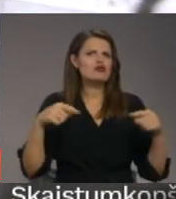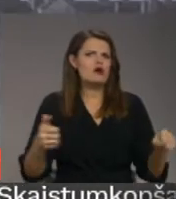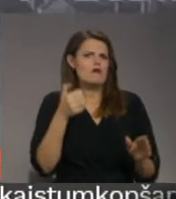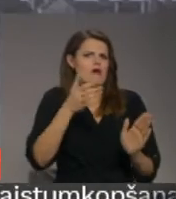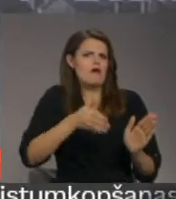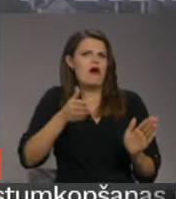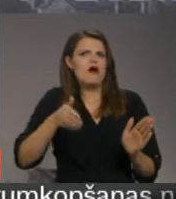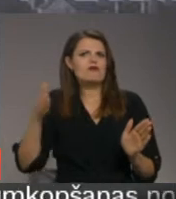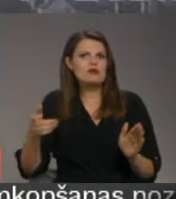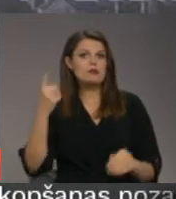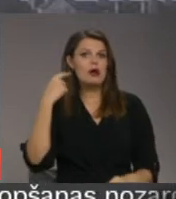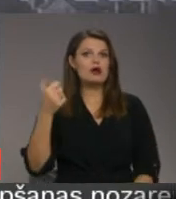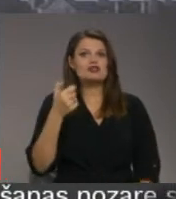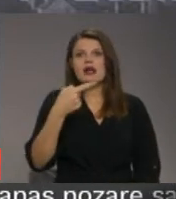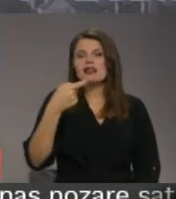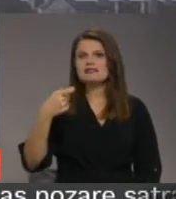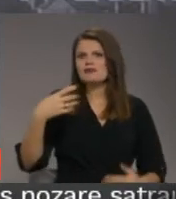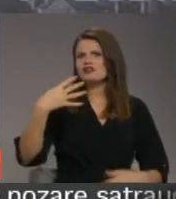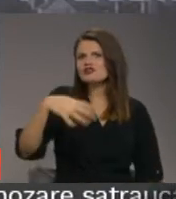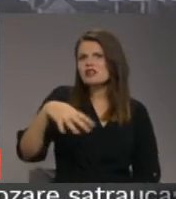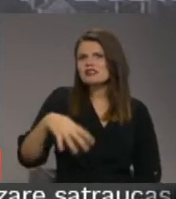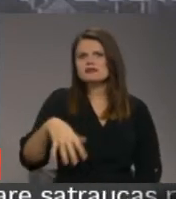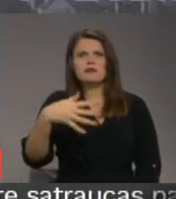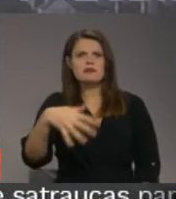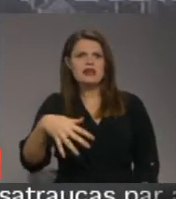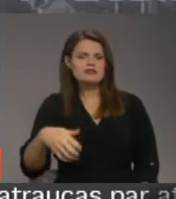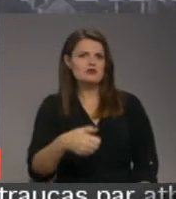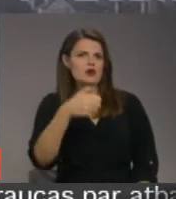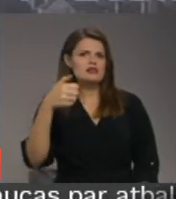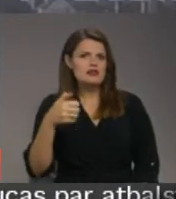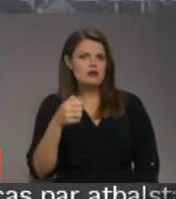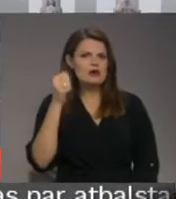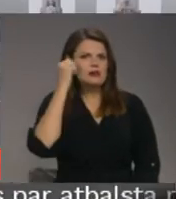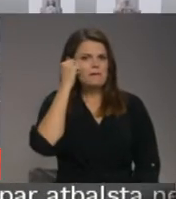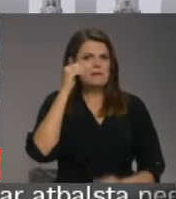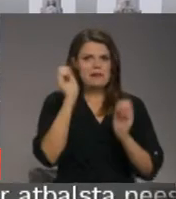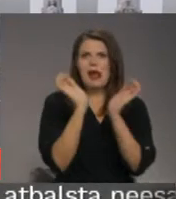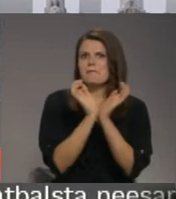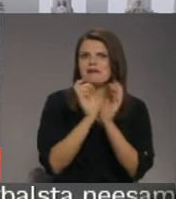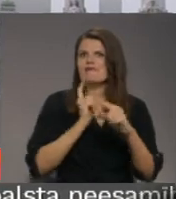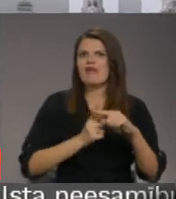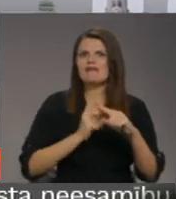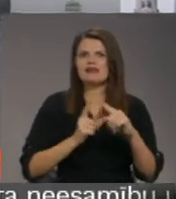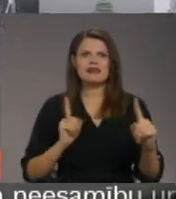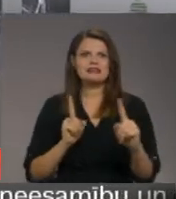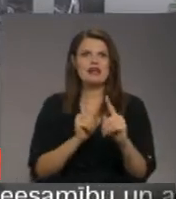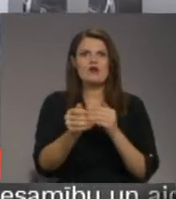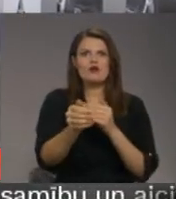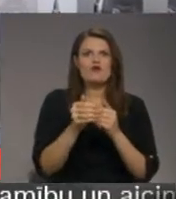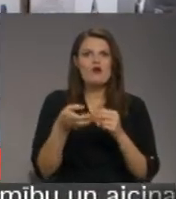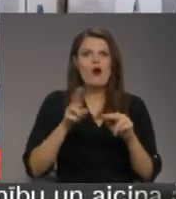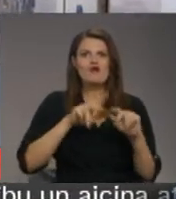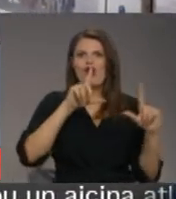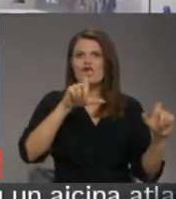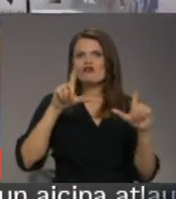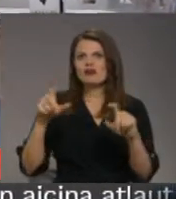piemineklim nedrīkstēja tuvoties un to fotografēt, tāpēc cilvēki to darīja it kā nejauši. 80. Gados brīvības piemineklis kļuva par